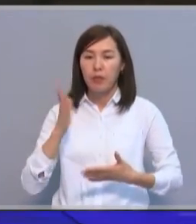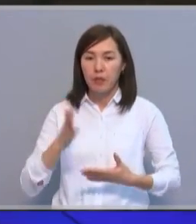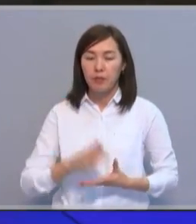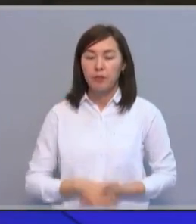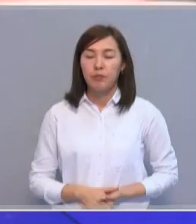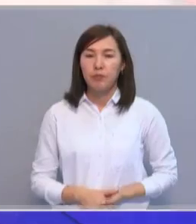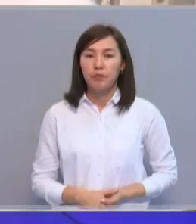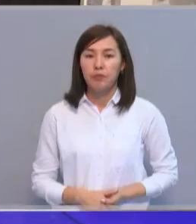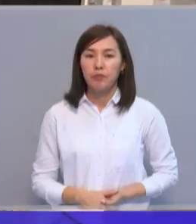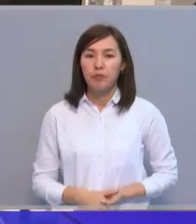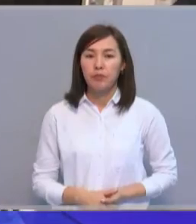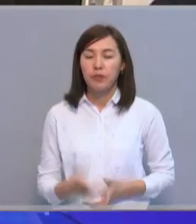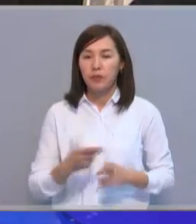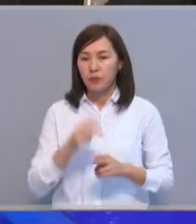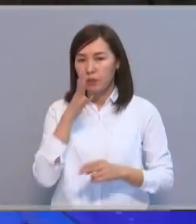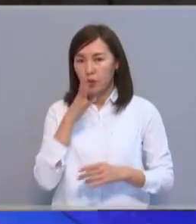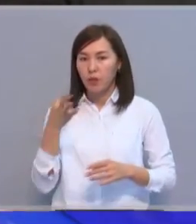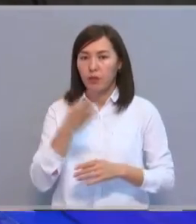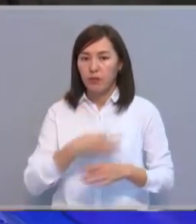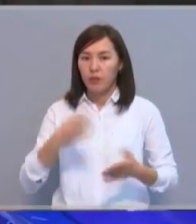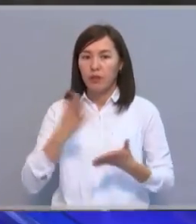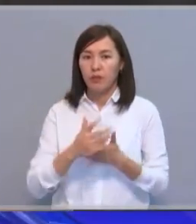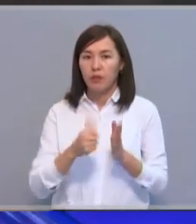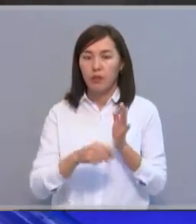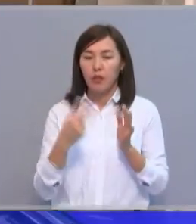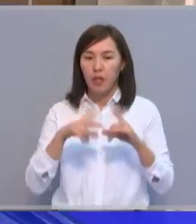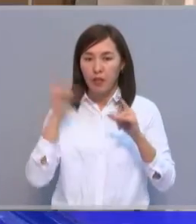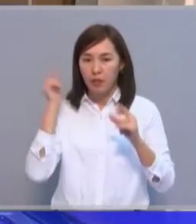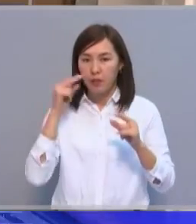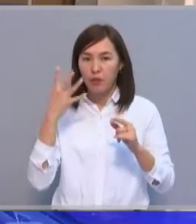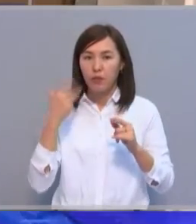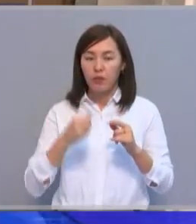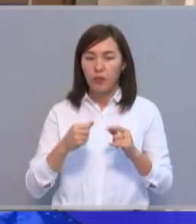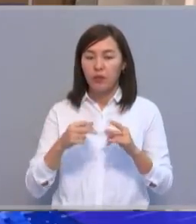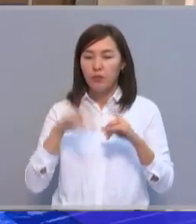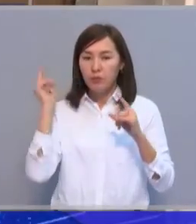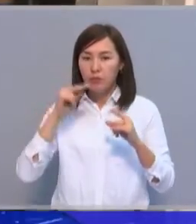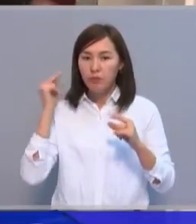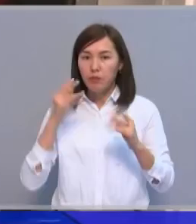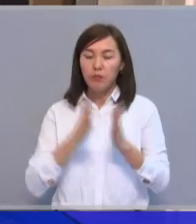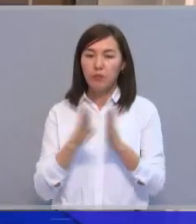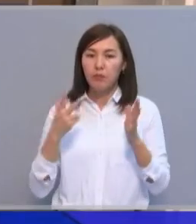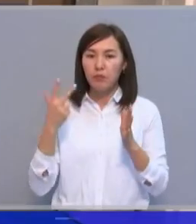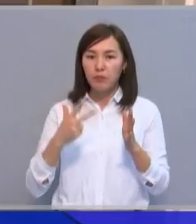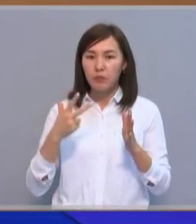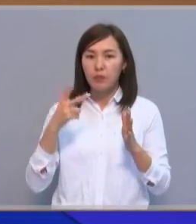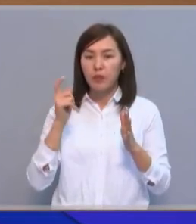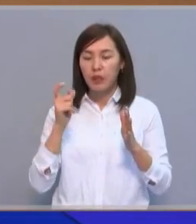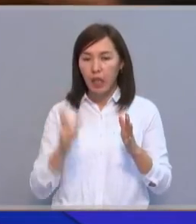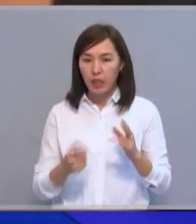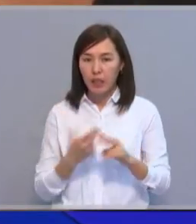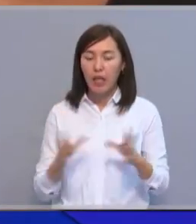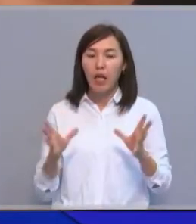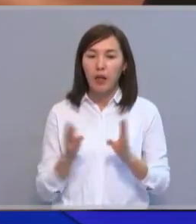одному компьютеру. В настоящее время в области есть 62 школы с численностью учащихся не более 300 человек.